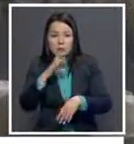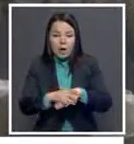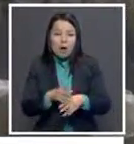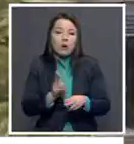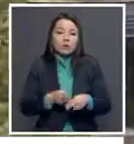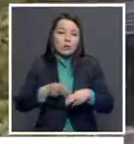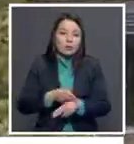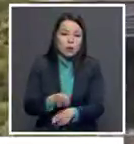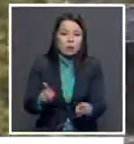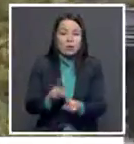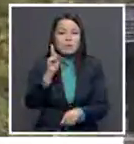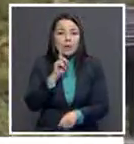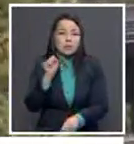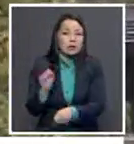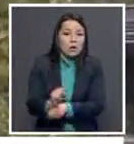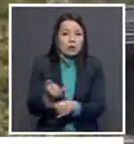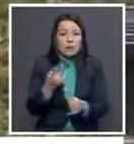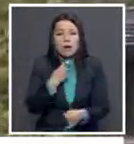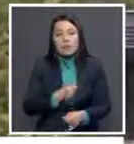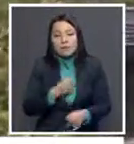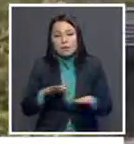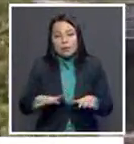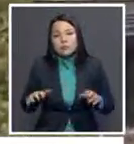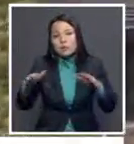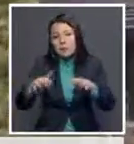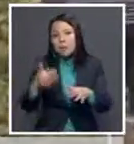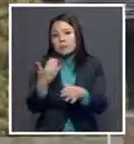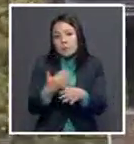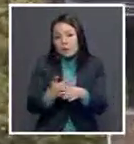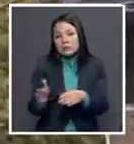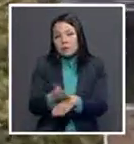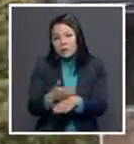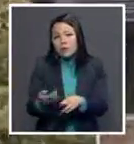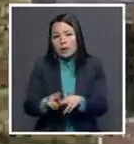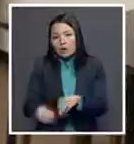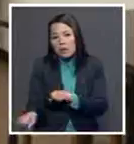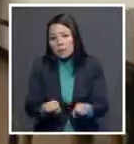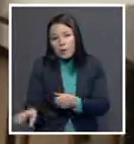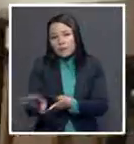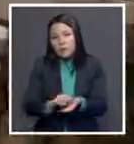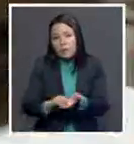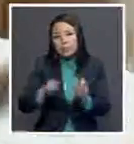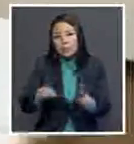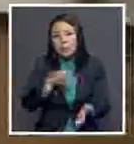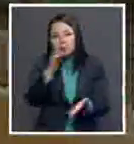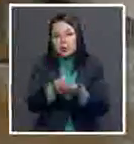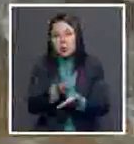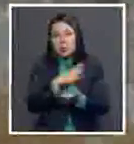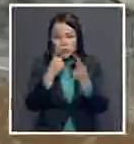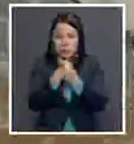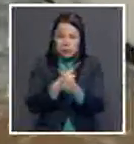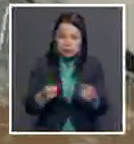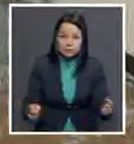Ал апат салдарымен күреске сарбаздар жіберілген. Билік тұрғындарға жер сілкінісінің тағы қайталануы мүмкін екен